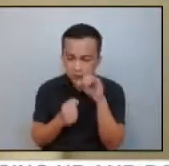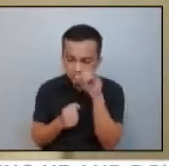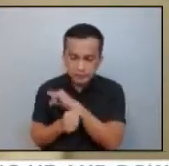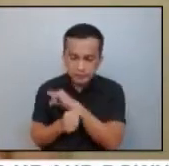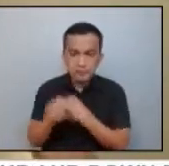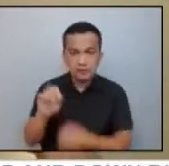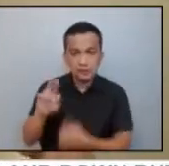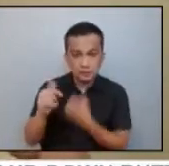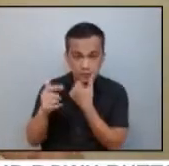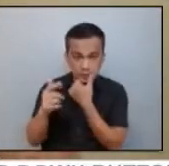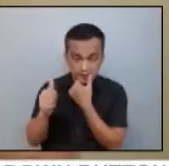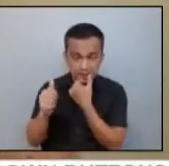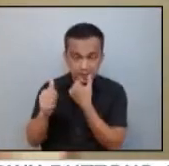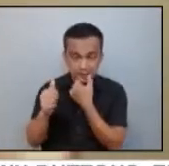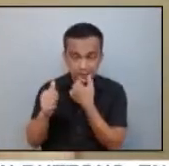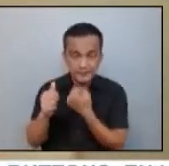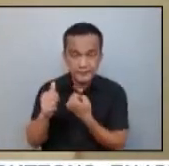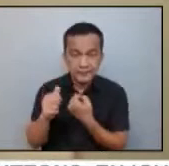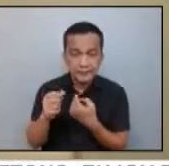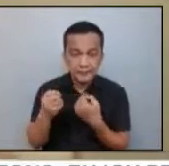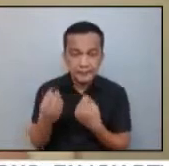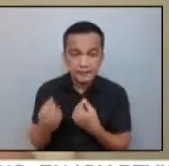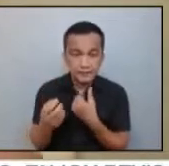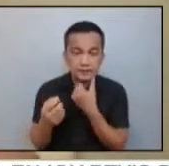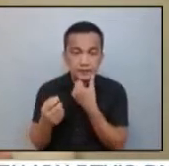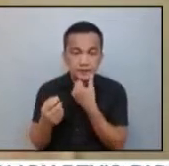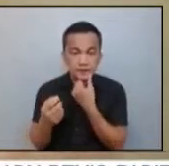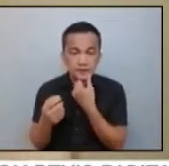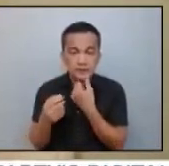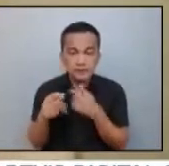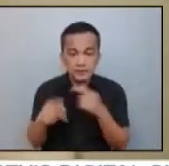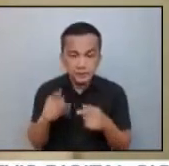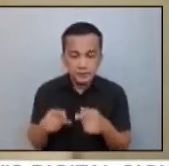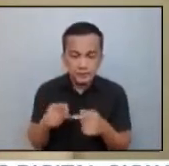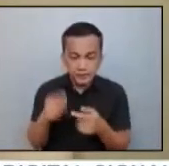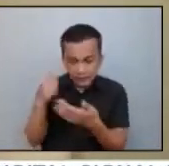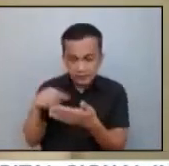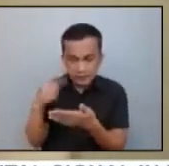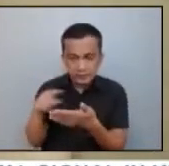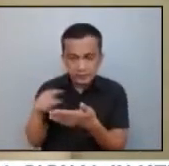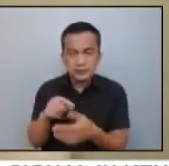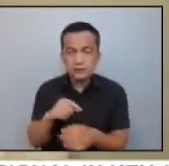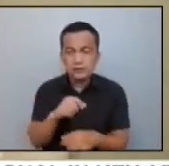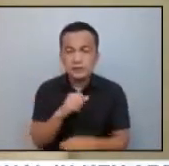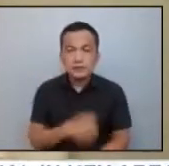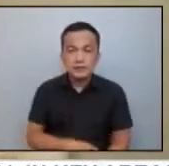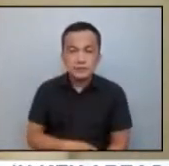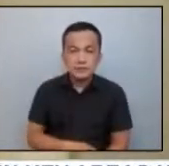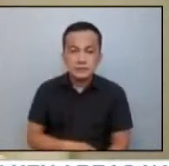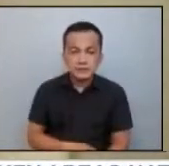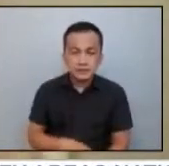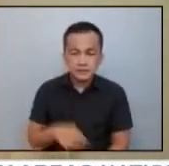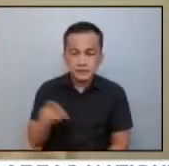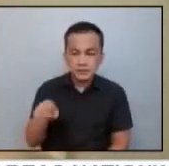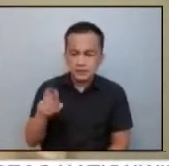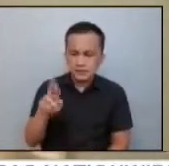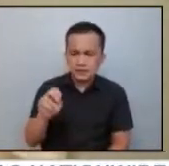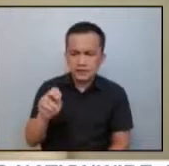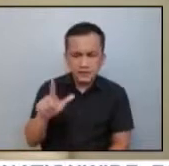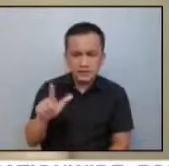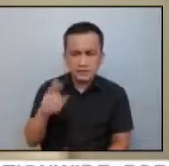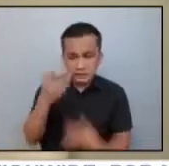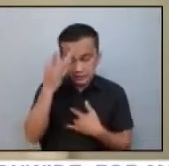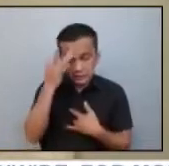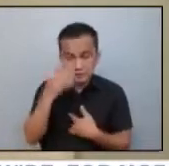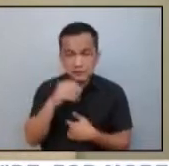organs, no? Napakarami pong tao ang na-diagnose po, particularly, no, yung end-stage renal disease dito sa